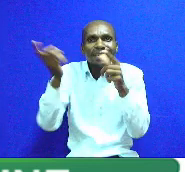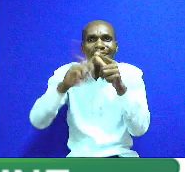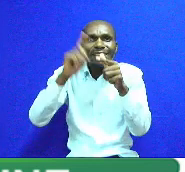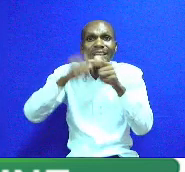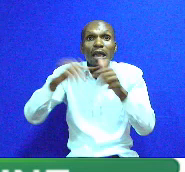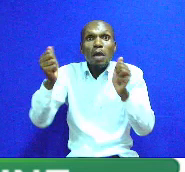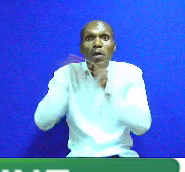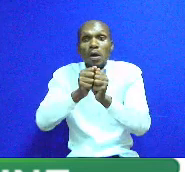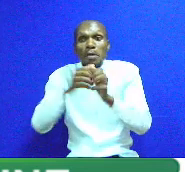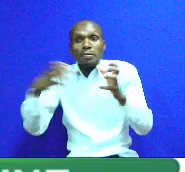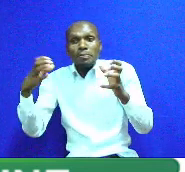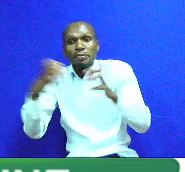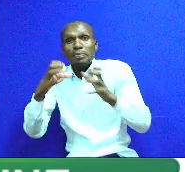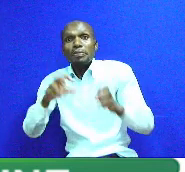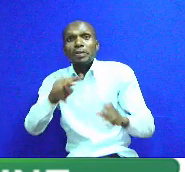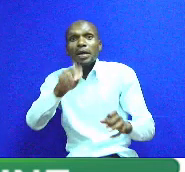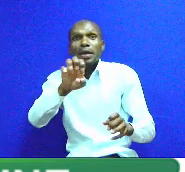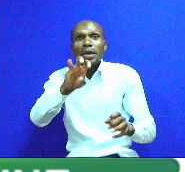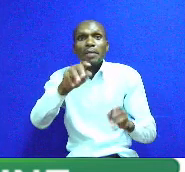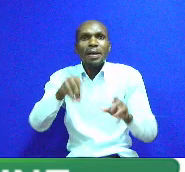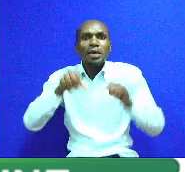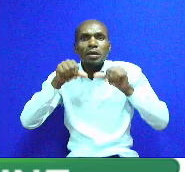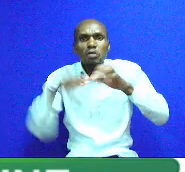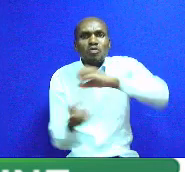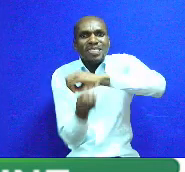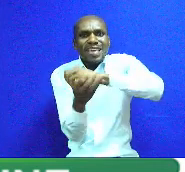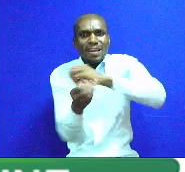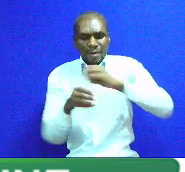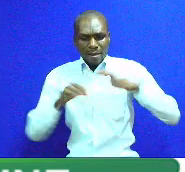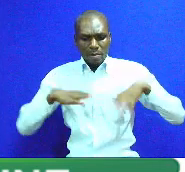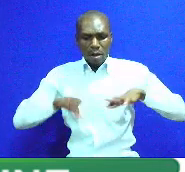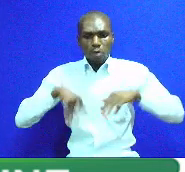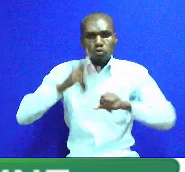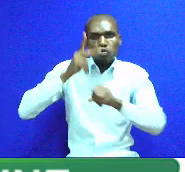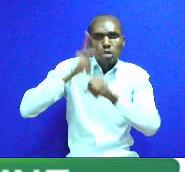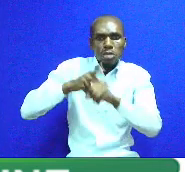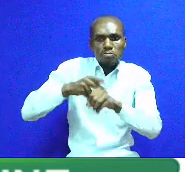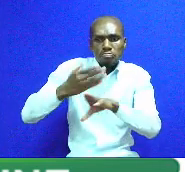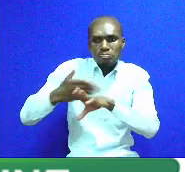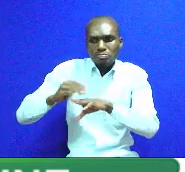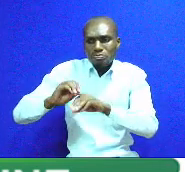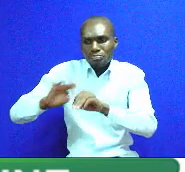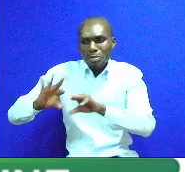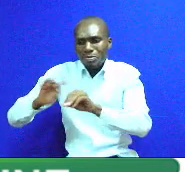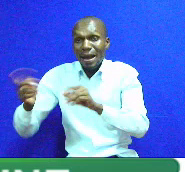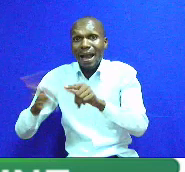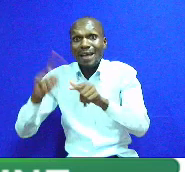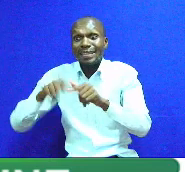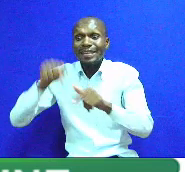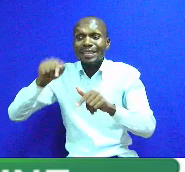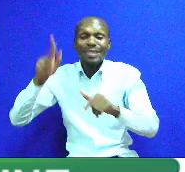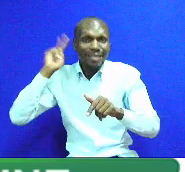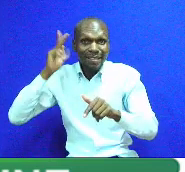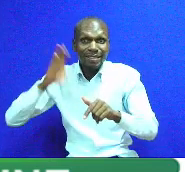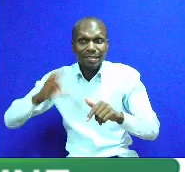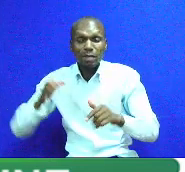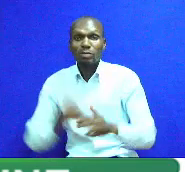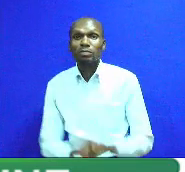kyane mani kubate runa bagende rekose myabanto enchira yo konyara ko gache ubigo segoto eyubono era somuchi